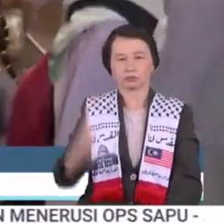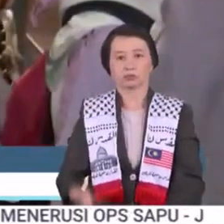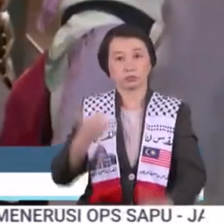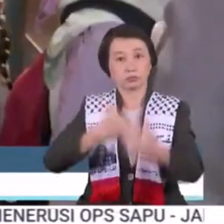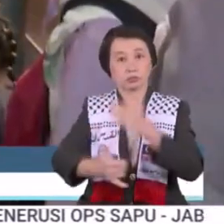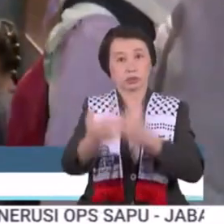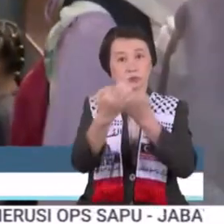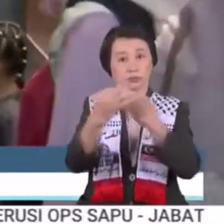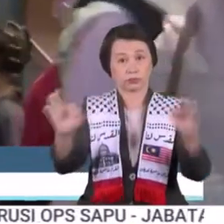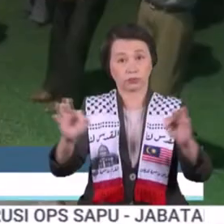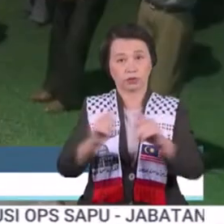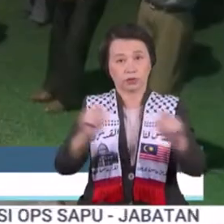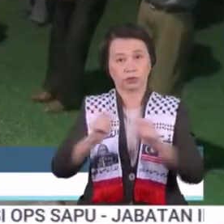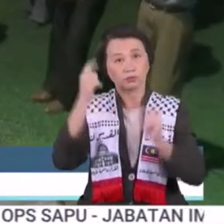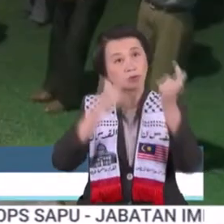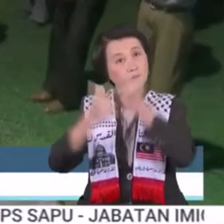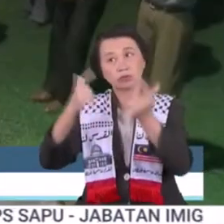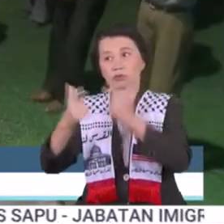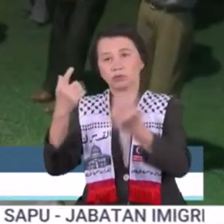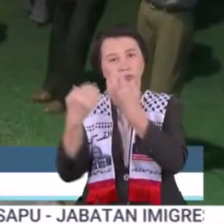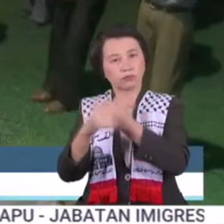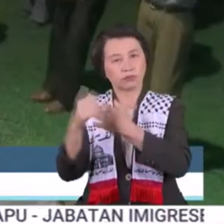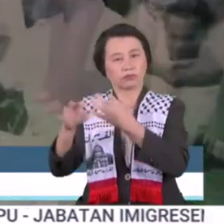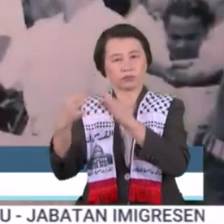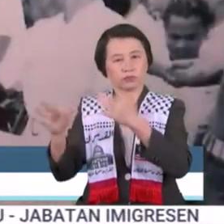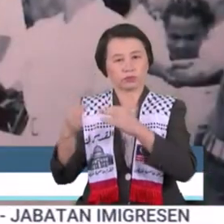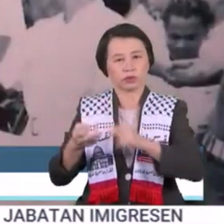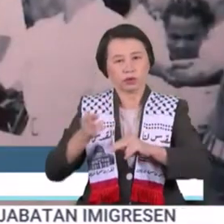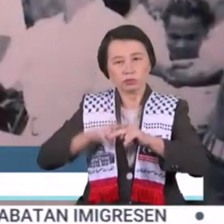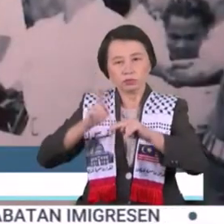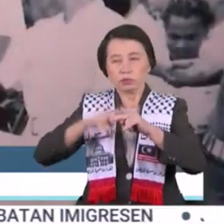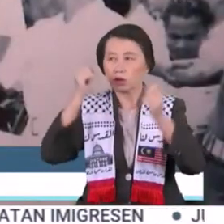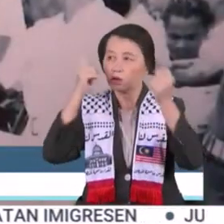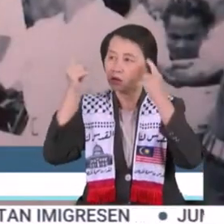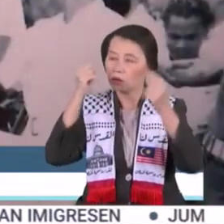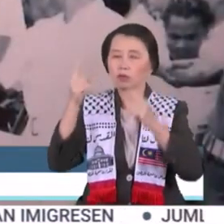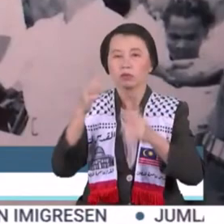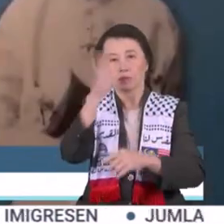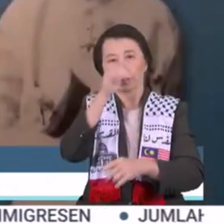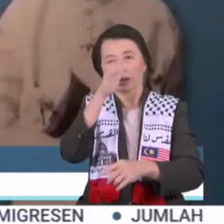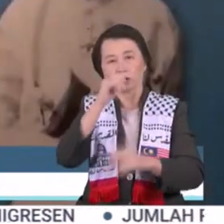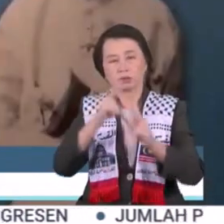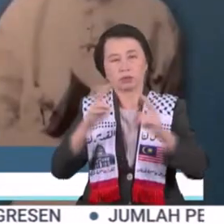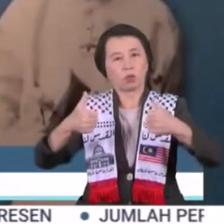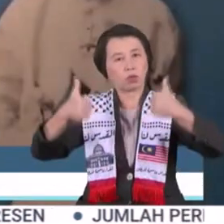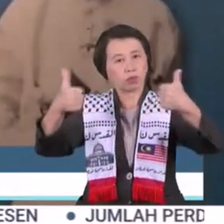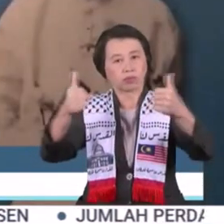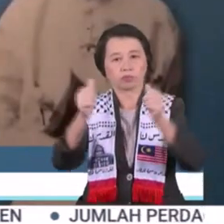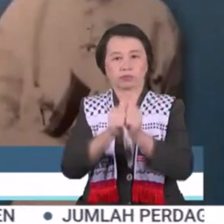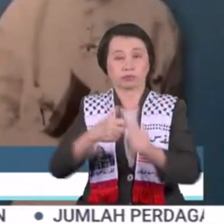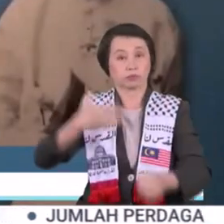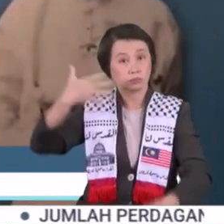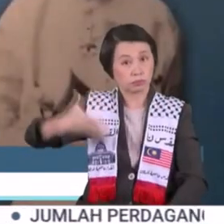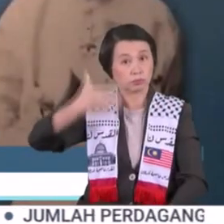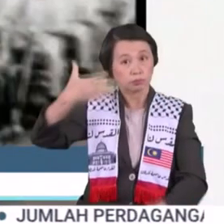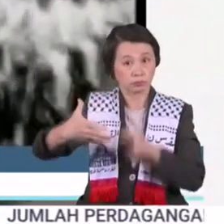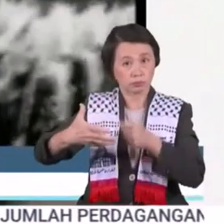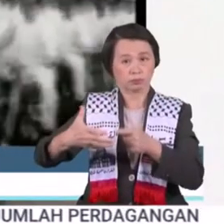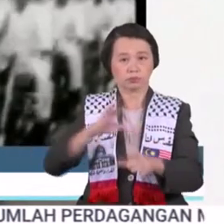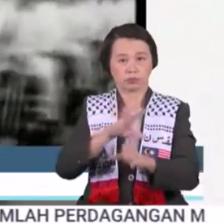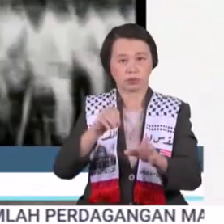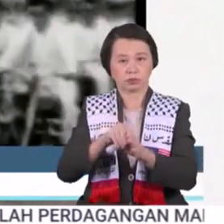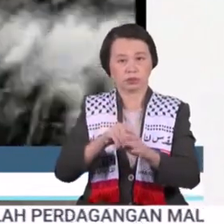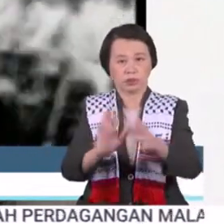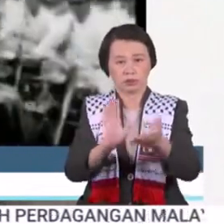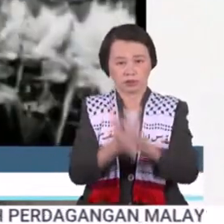Kemasukan percuma ke lokasi pelancongan juga dapat tingkatkan pengetahuan mengenai Melaka yang gemilang dengan sejarahnya. Ini